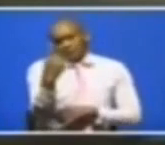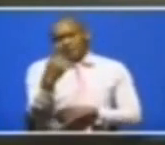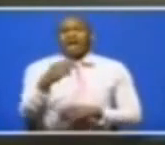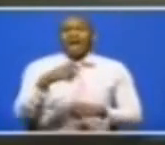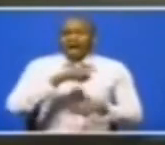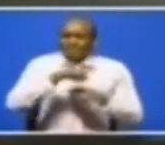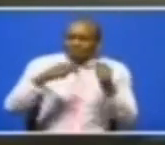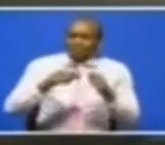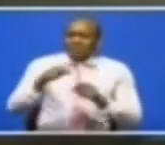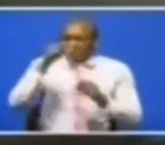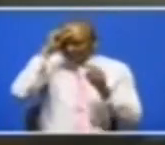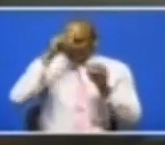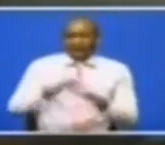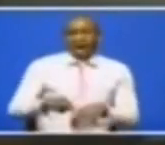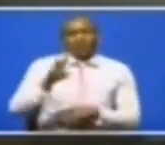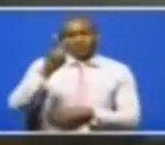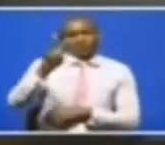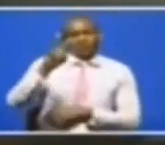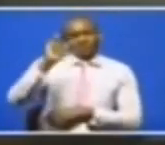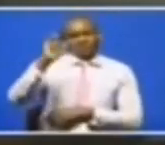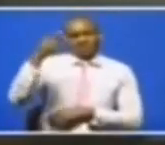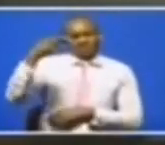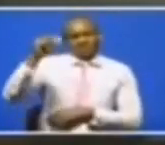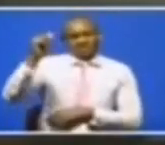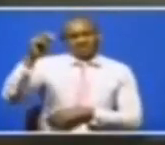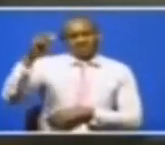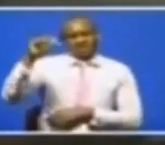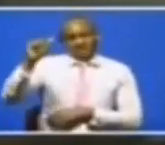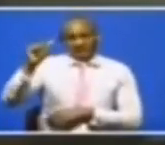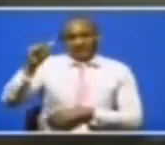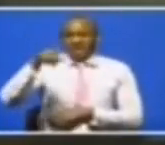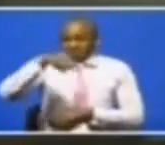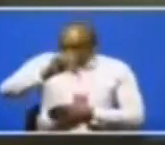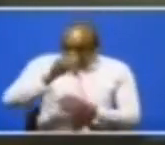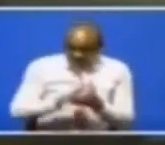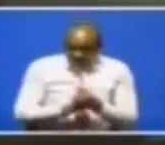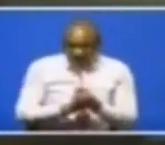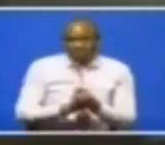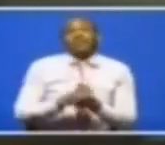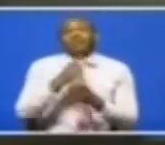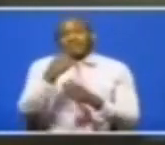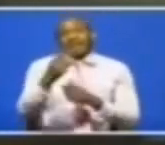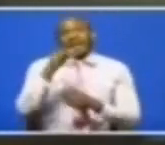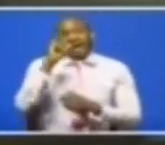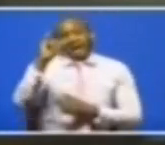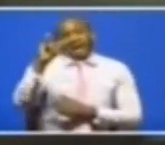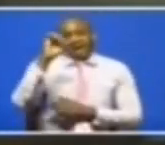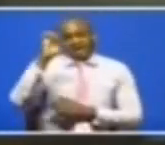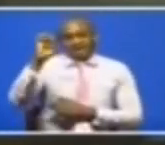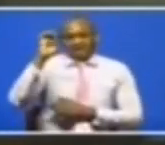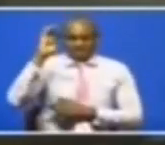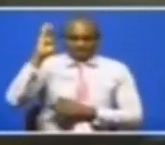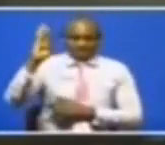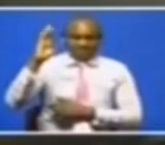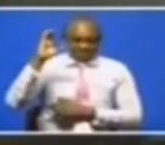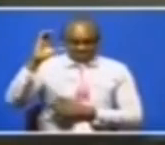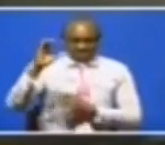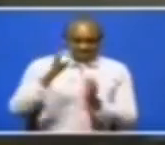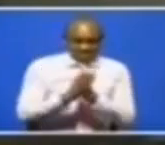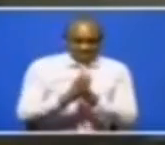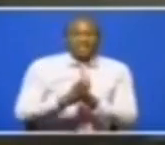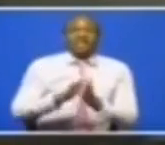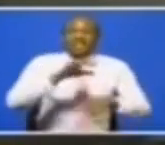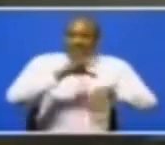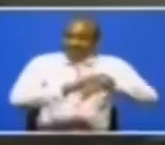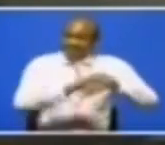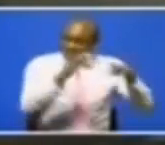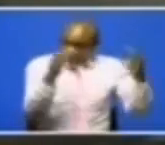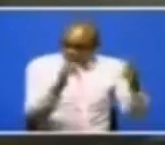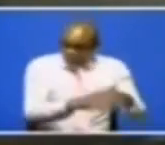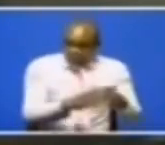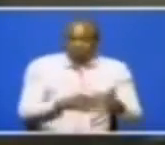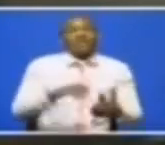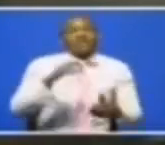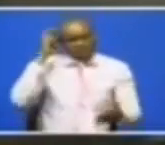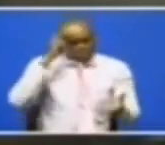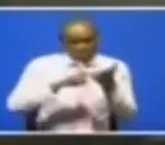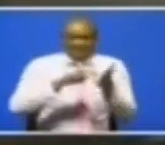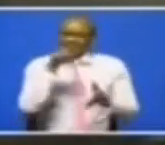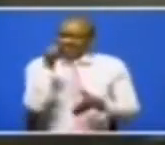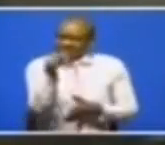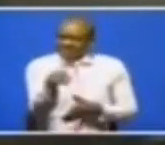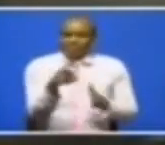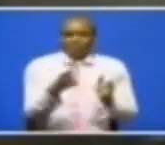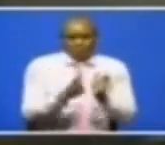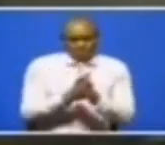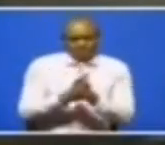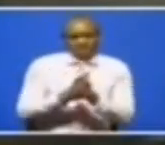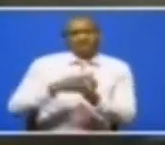kuhusiana na gavana wa Vihiga Moses Akaranga, ambaye ameifahamisha IBC kwamba viongozi wa muungano wa NASA wamemtambua yeye na chama chake